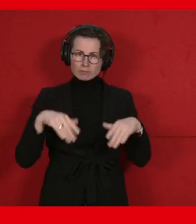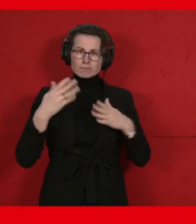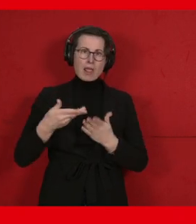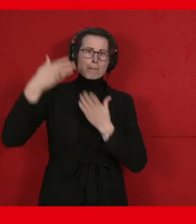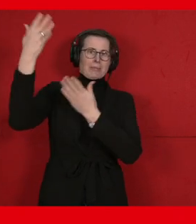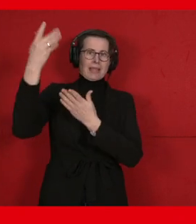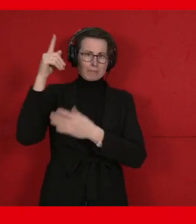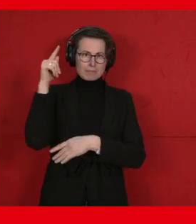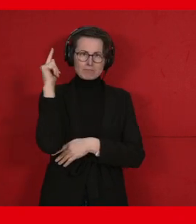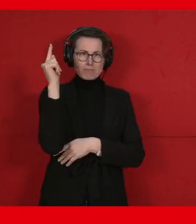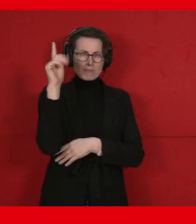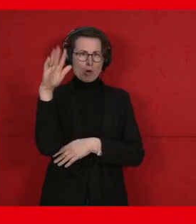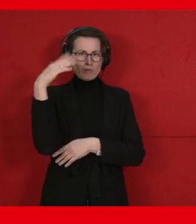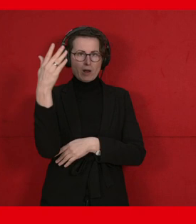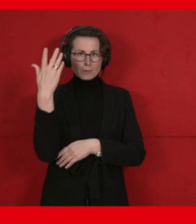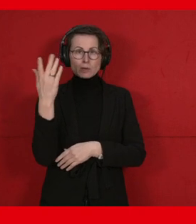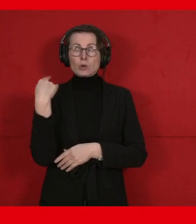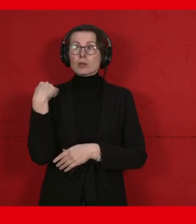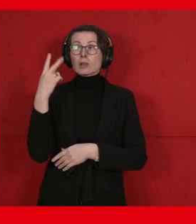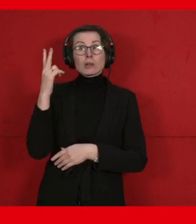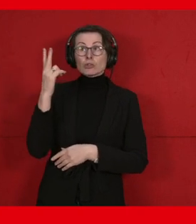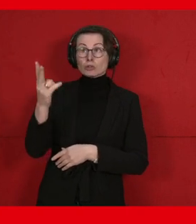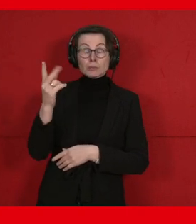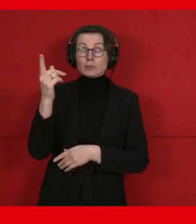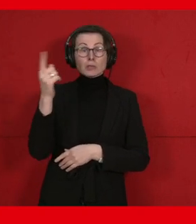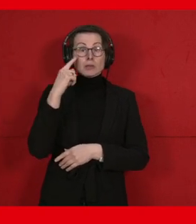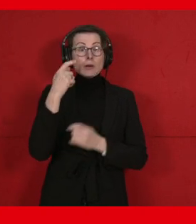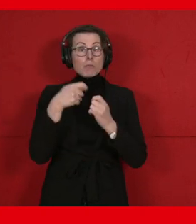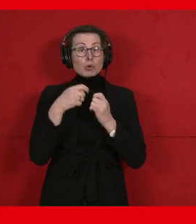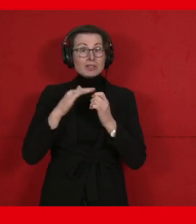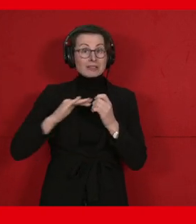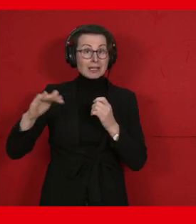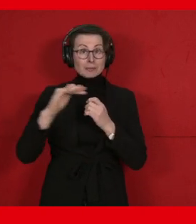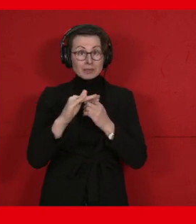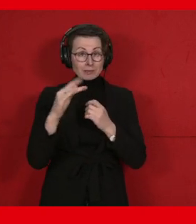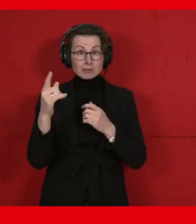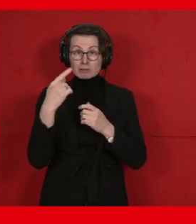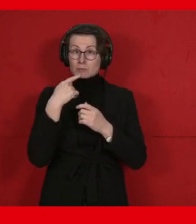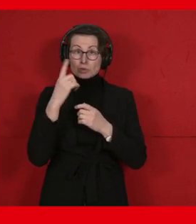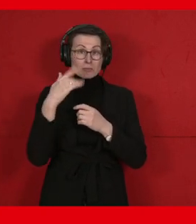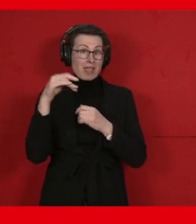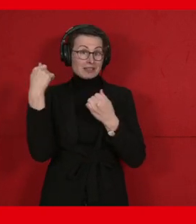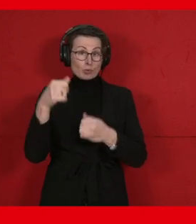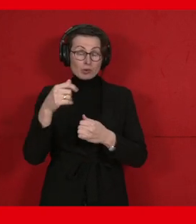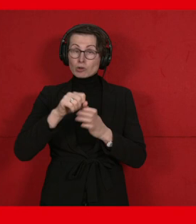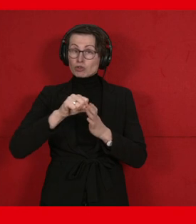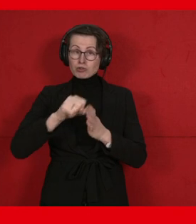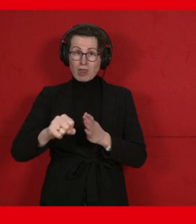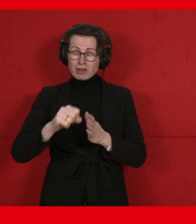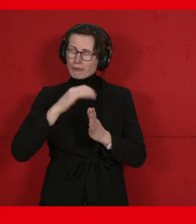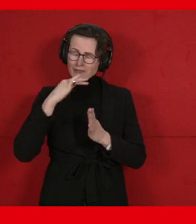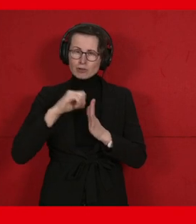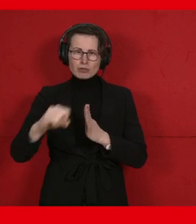auch funktionieren. Und Herr Scholz, Sie haben recht, auf der Bundesebene, Sie haben es angesprochen, da muss es mehr Druck geben und es muss schneller, schneller, schneller